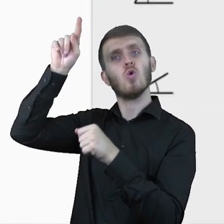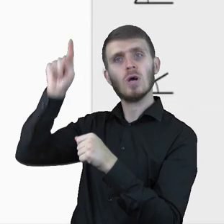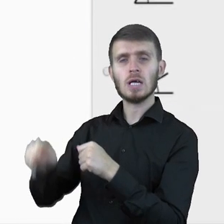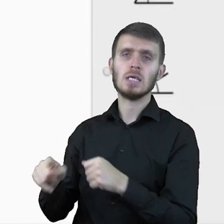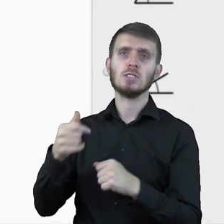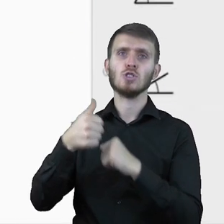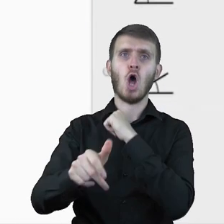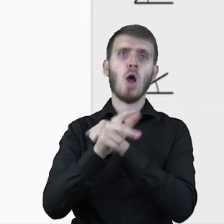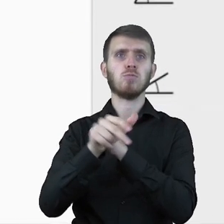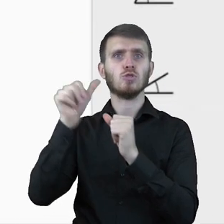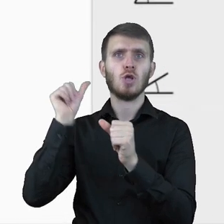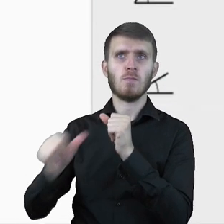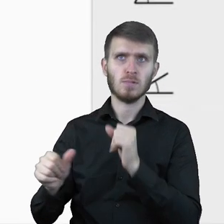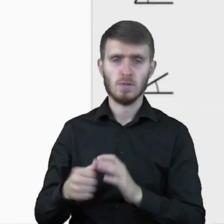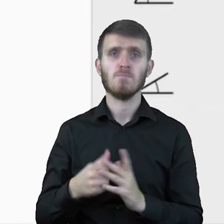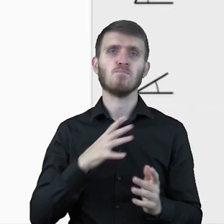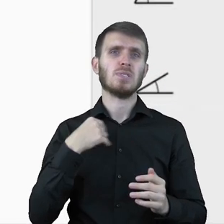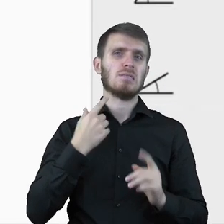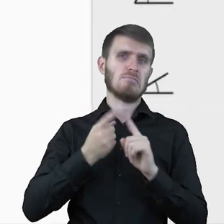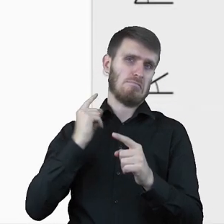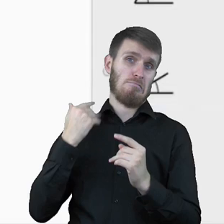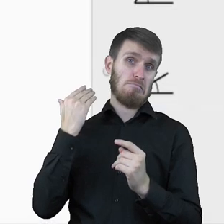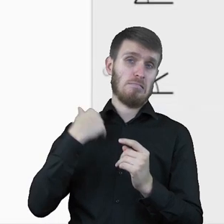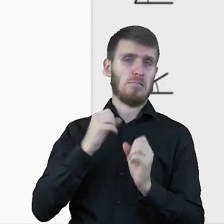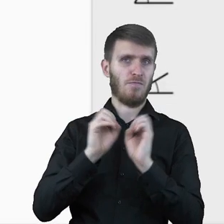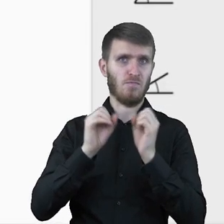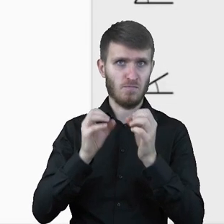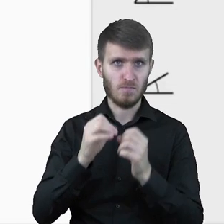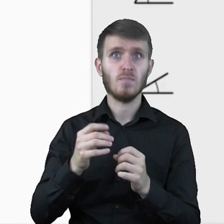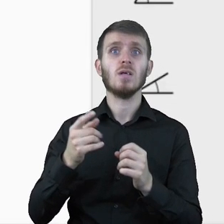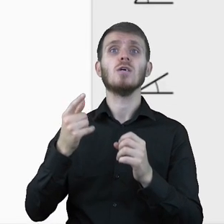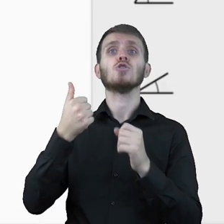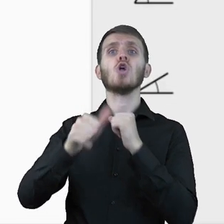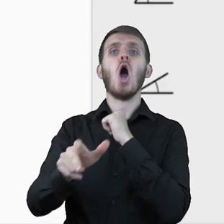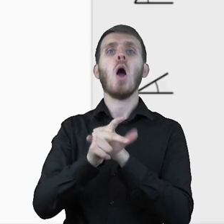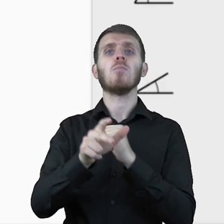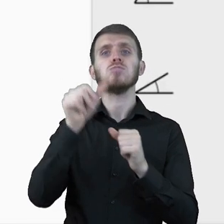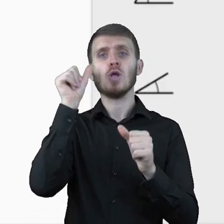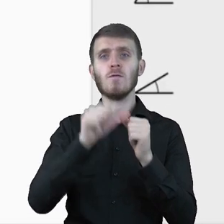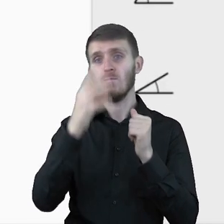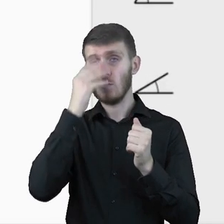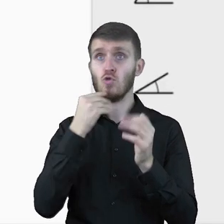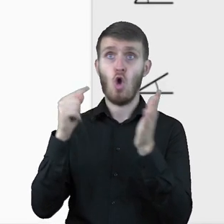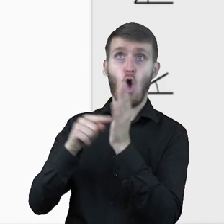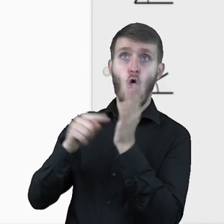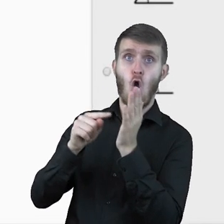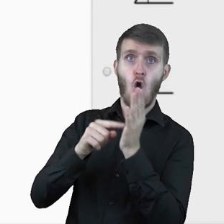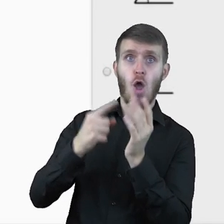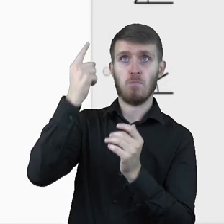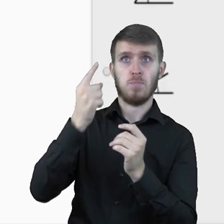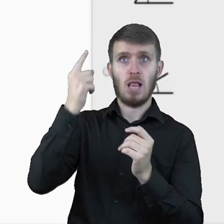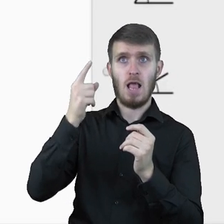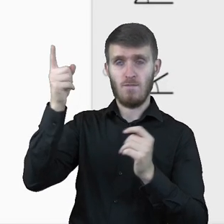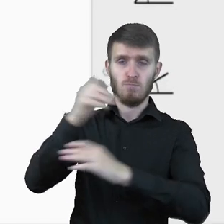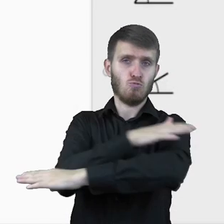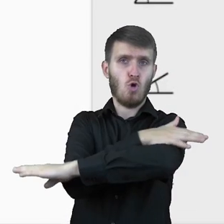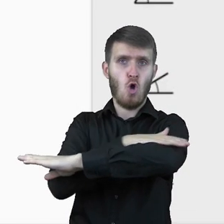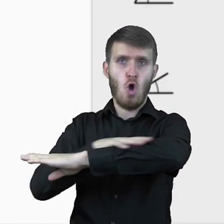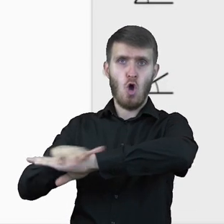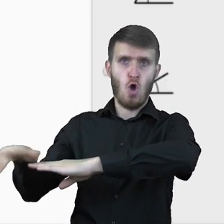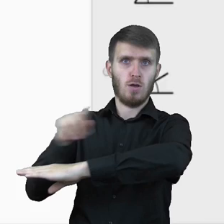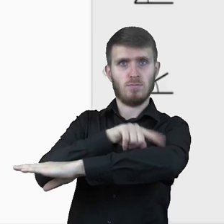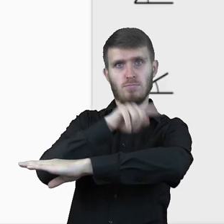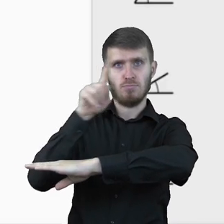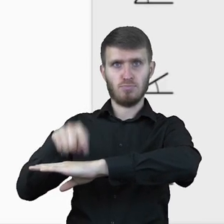Który z tych kątów ma miarę równą 180 stopni? Już odpowiedziałam w poprzednim zadaniu, że 180 stopni